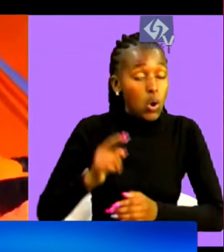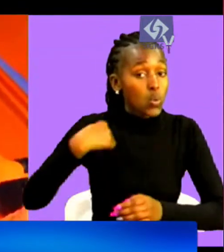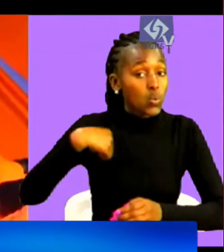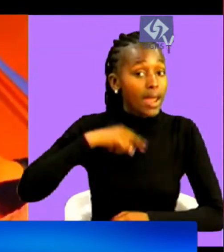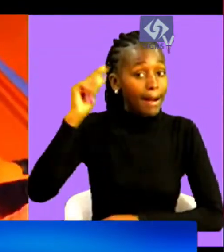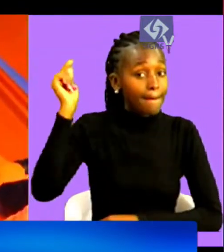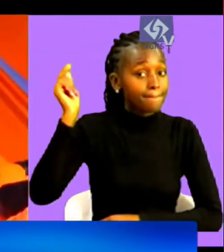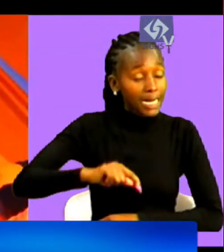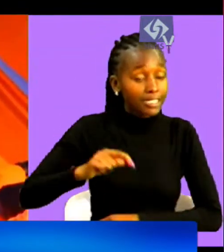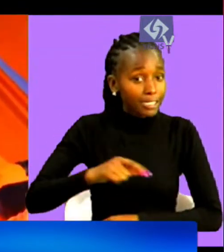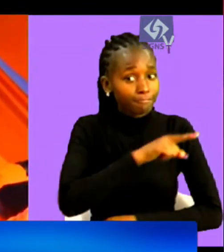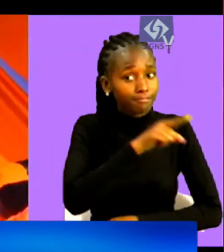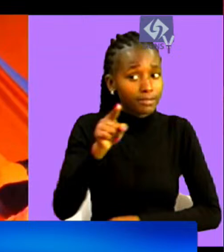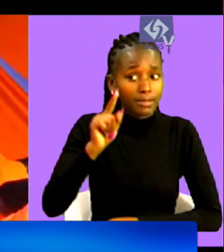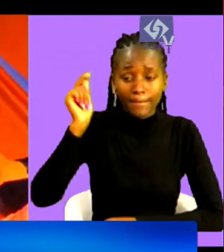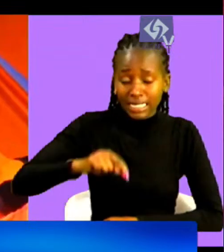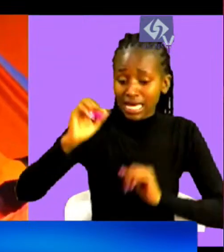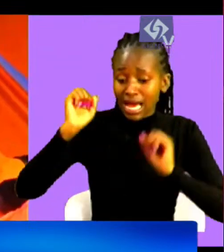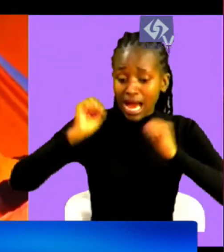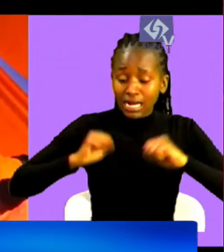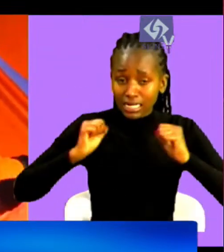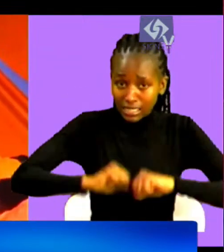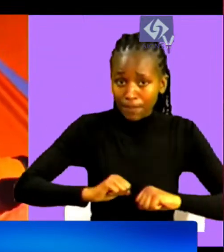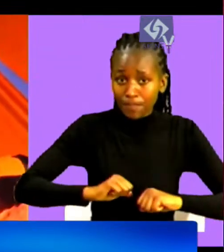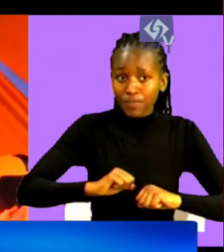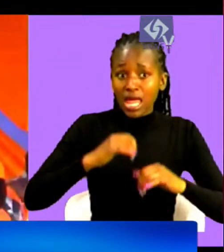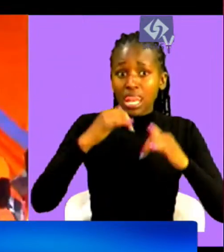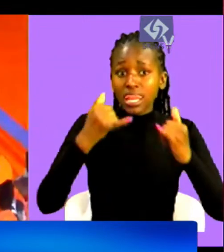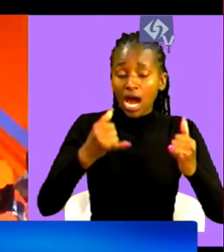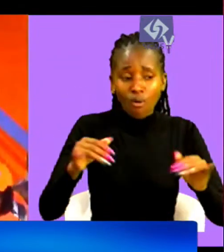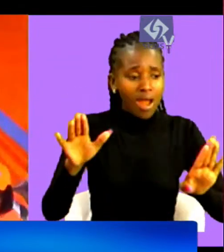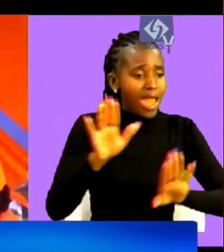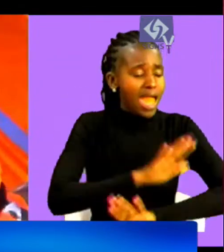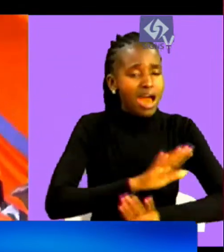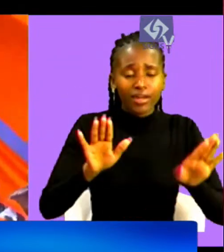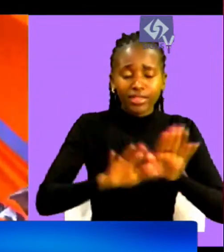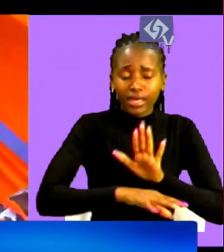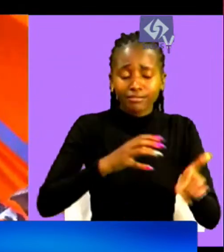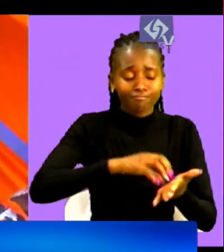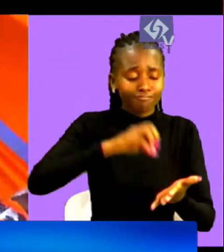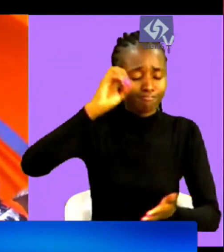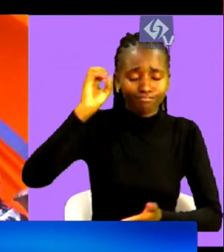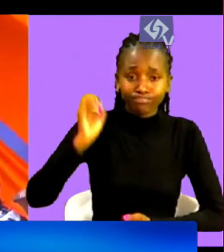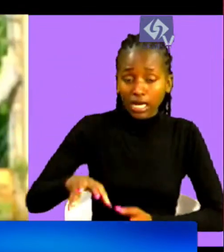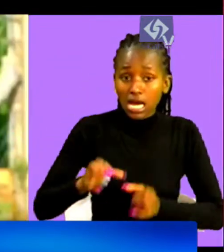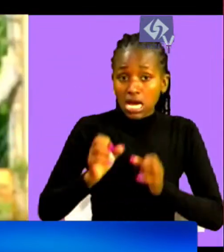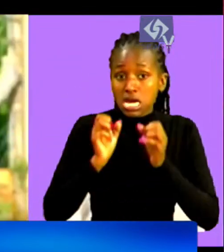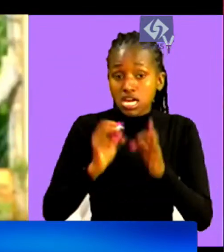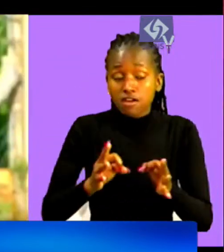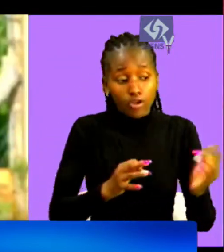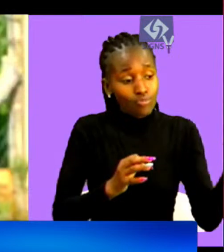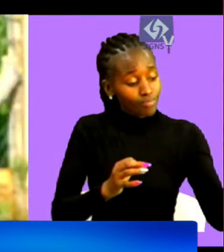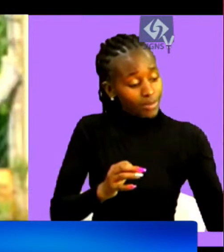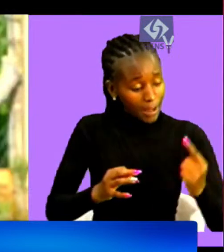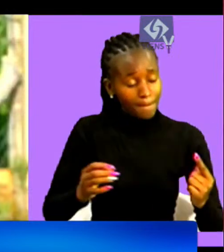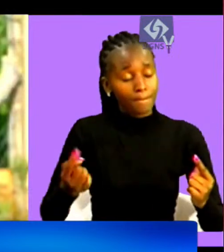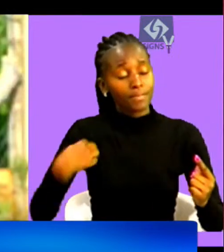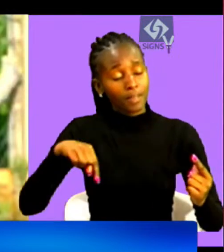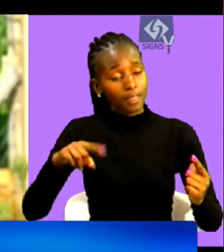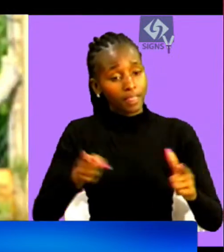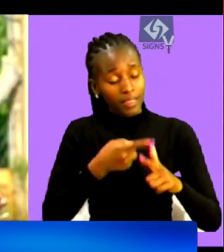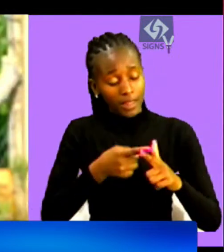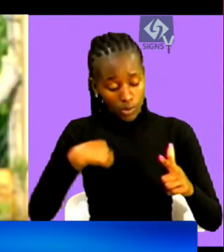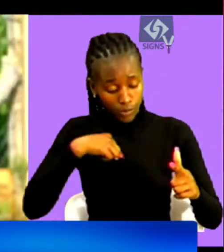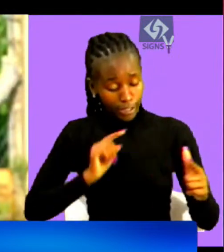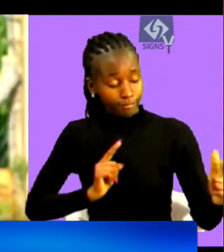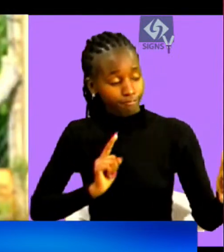kwamba baba, bei ya kila kitu iko juu. Kama ni kuja kwenu, lazima tukuje kwenu. Wenzetu wakasukuma